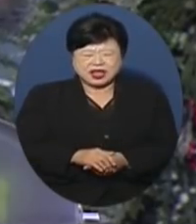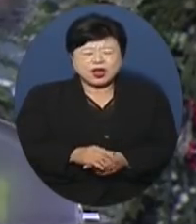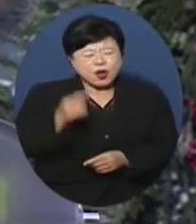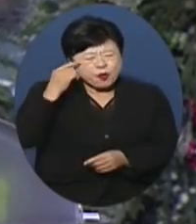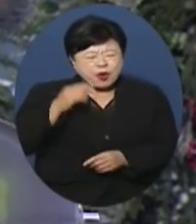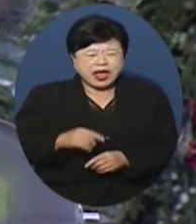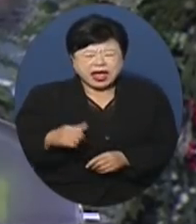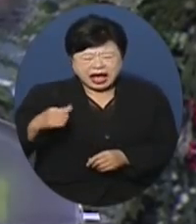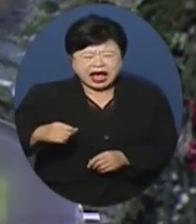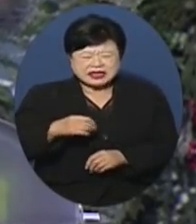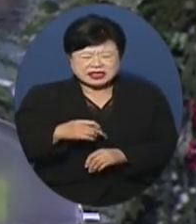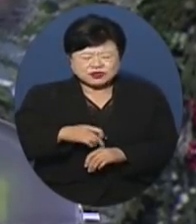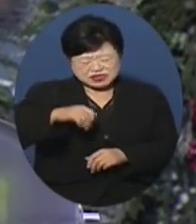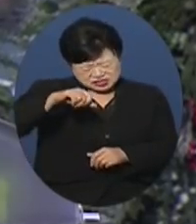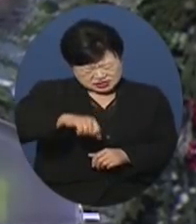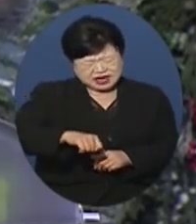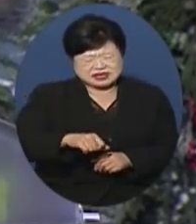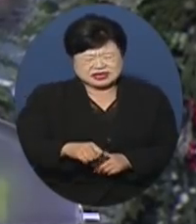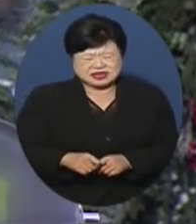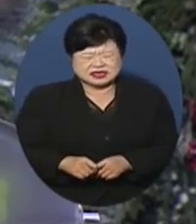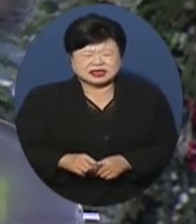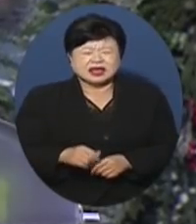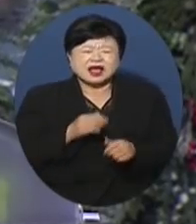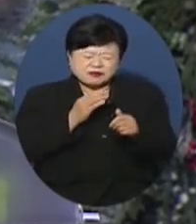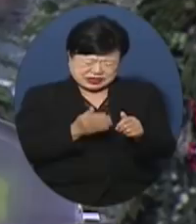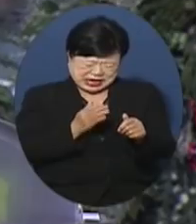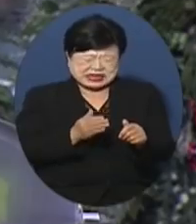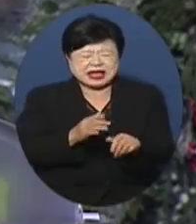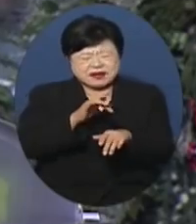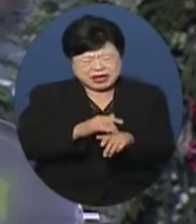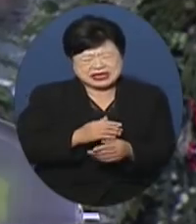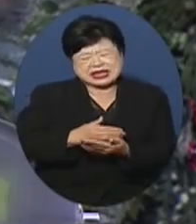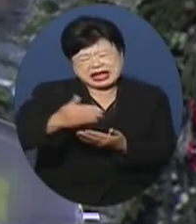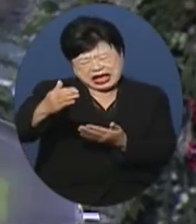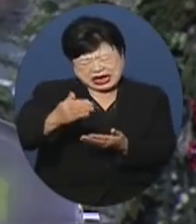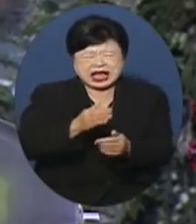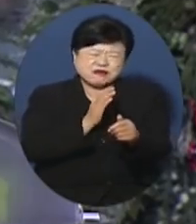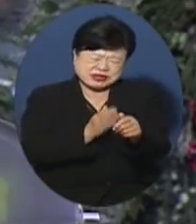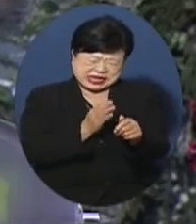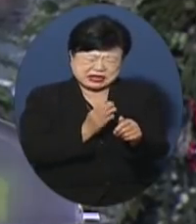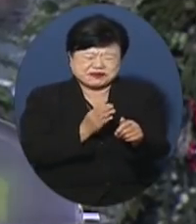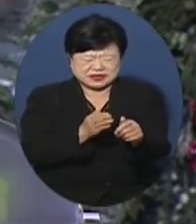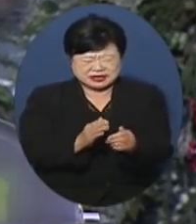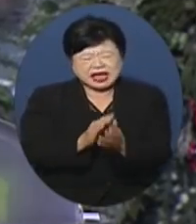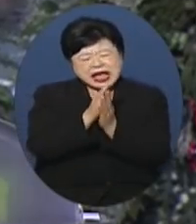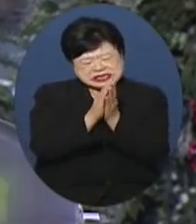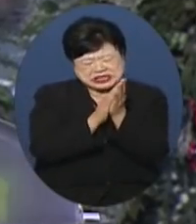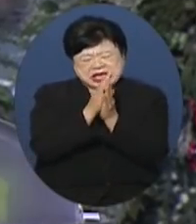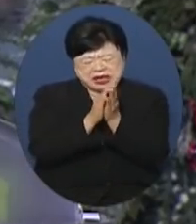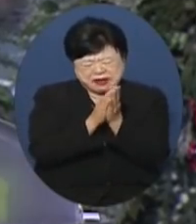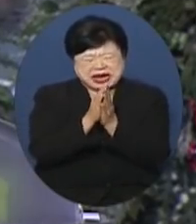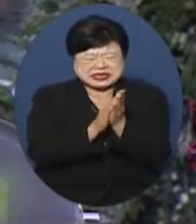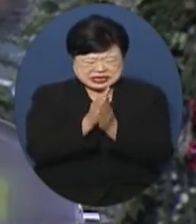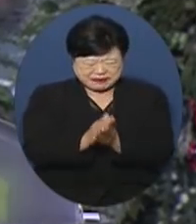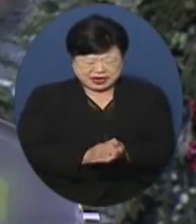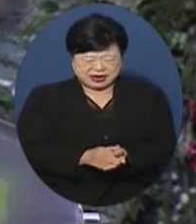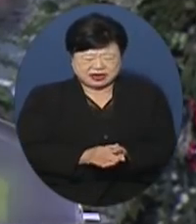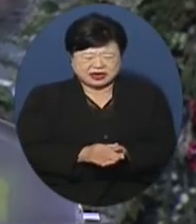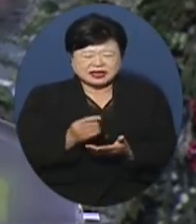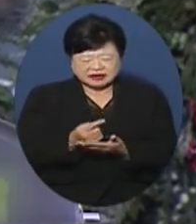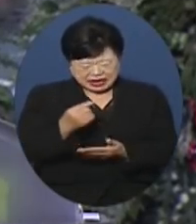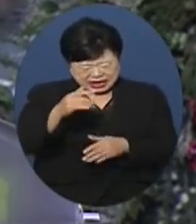왜 이렇게 괴롭히냐 부탁한다 나오라 어? 제발 괴롭히지 말고